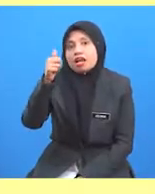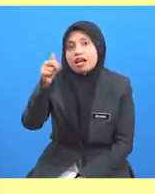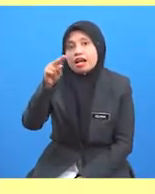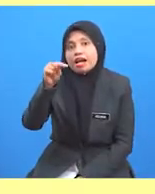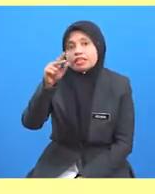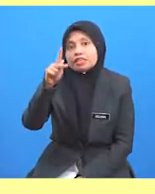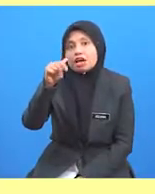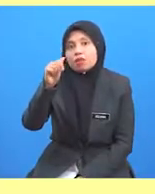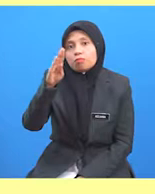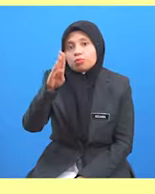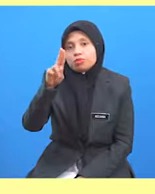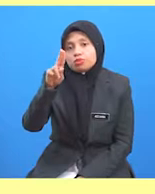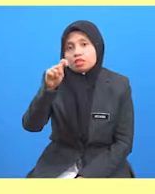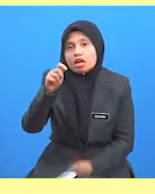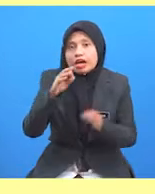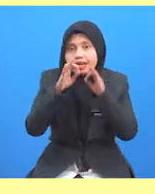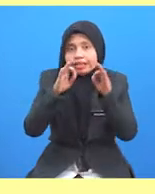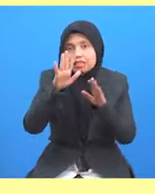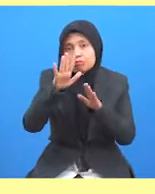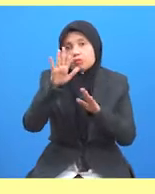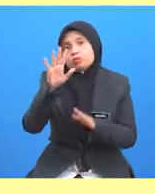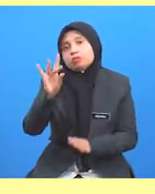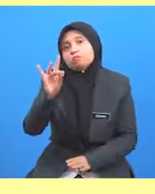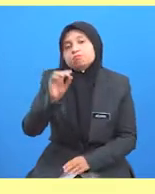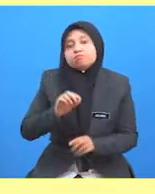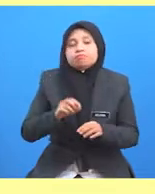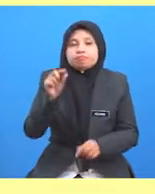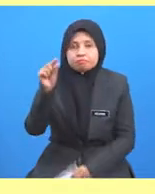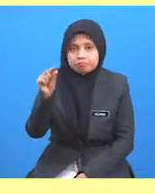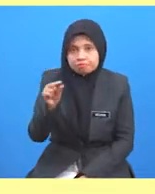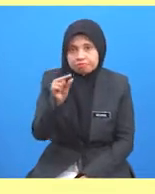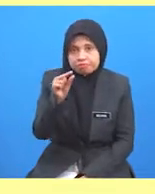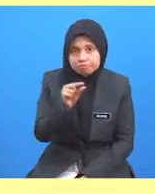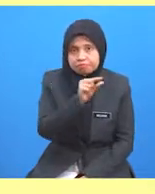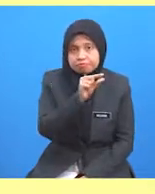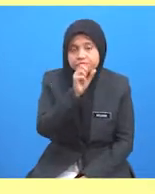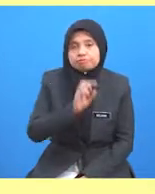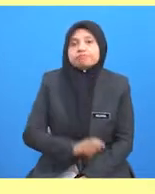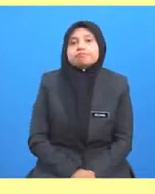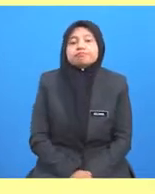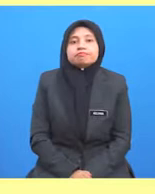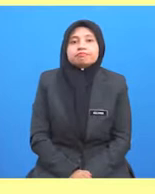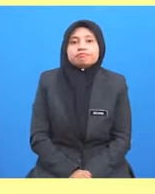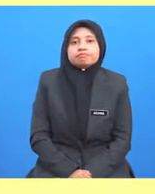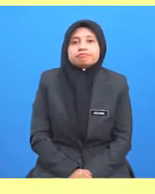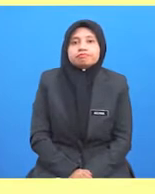dalam Al-Quran surah ke-29 surah Al-Ankabut ayat